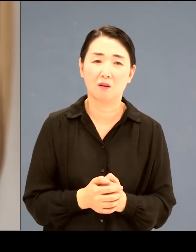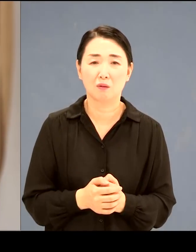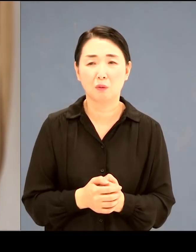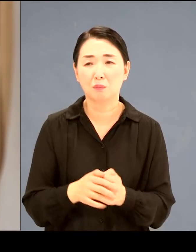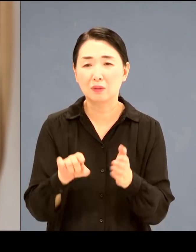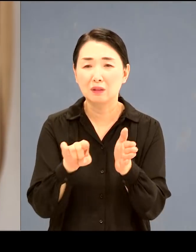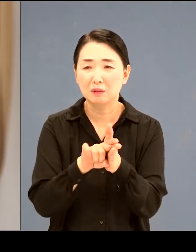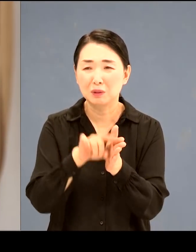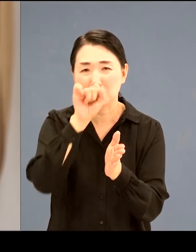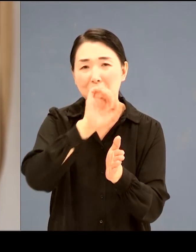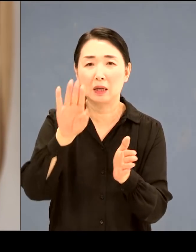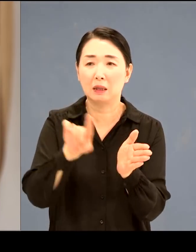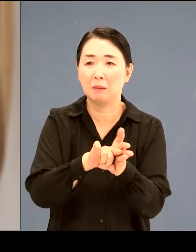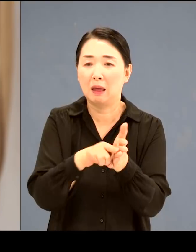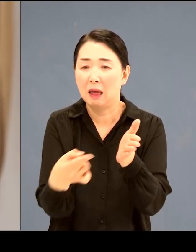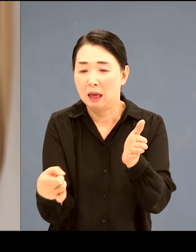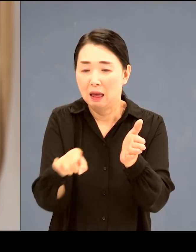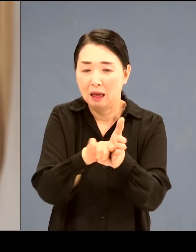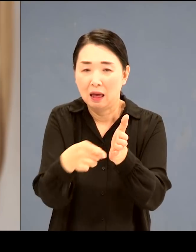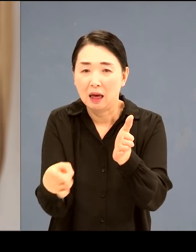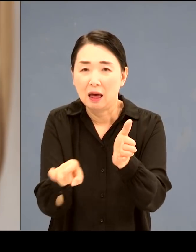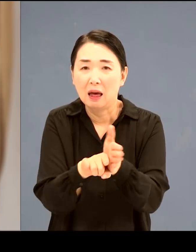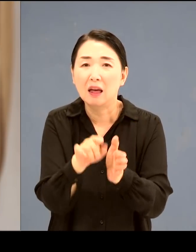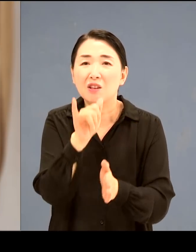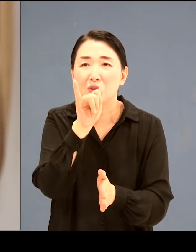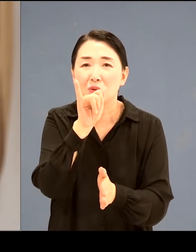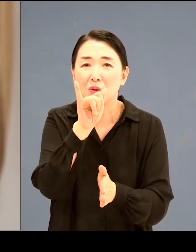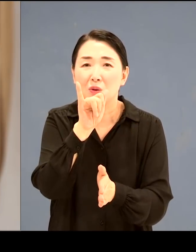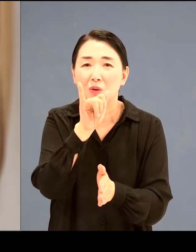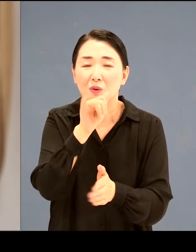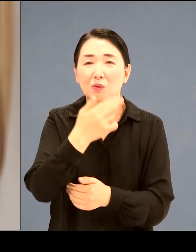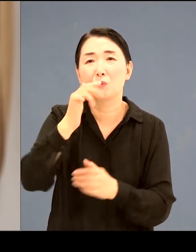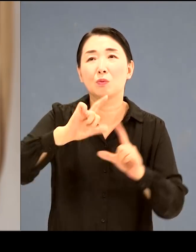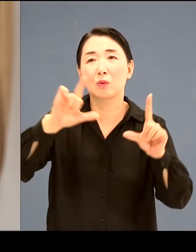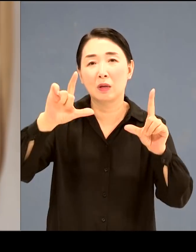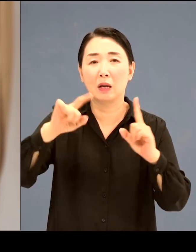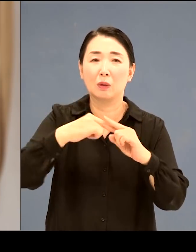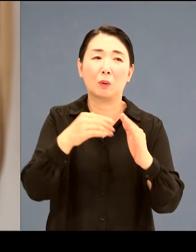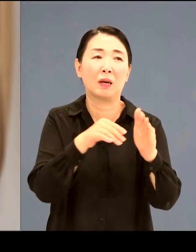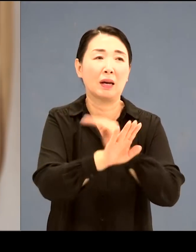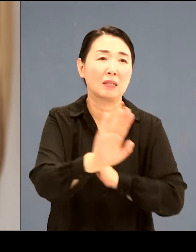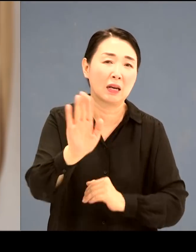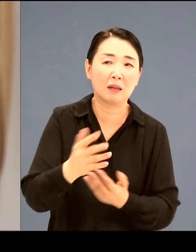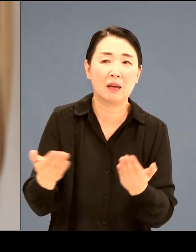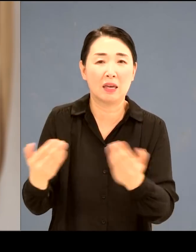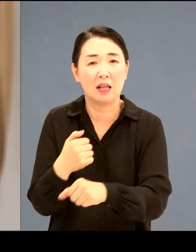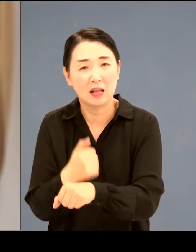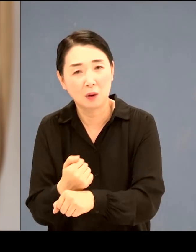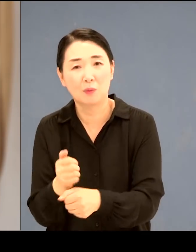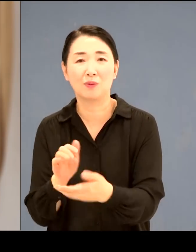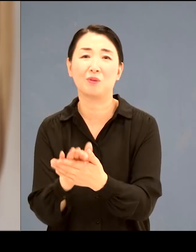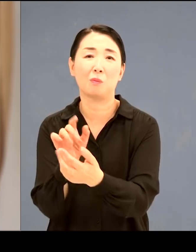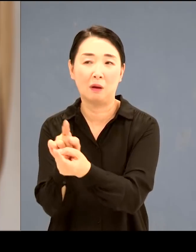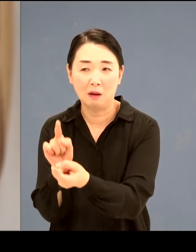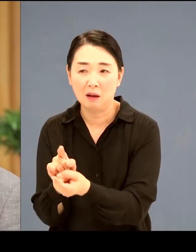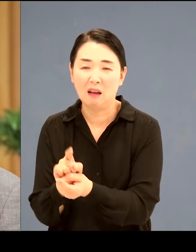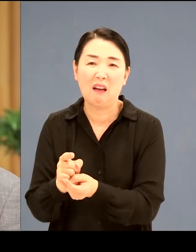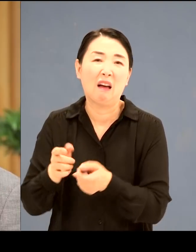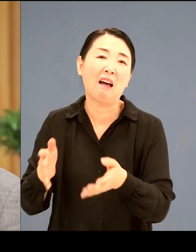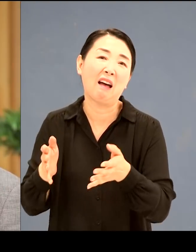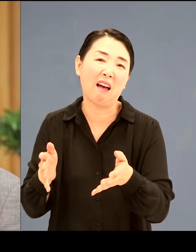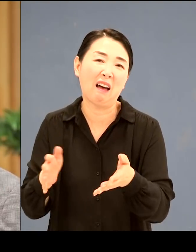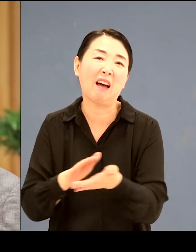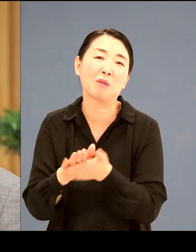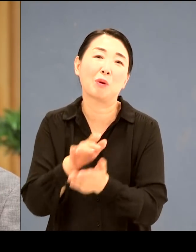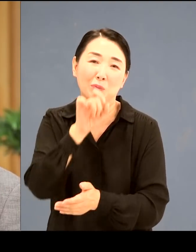기복신앙이어서 주일날 교회를 잘 안 가고 일하고 뭐 친구 만나러 가고 그럴